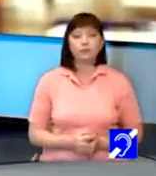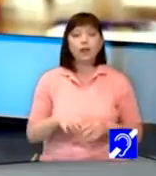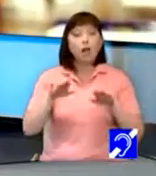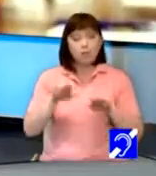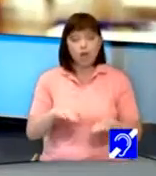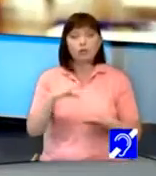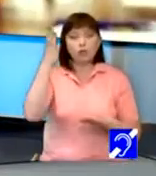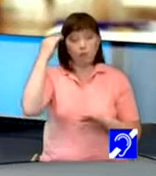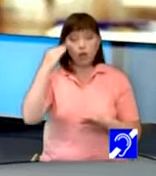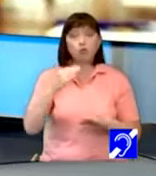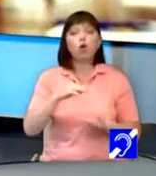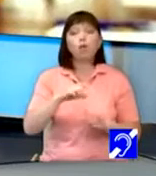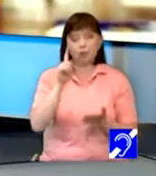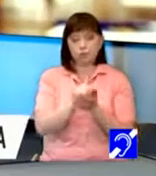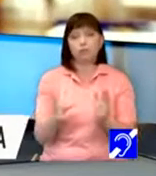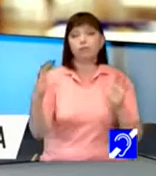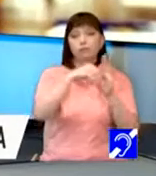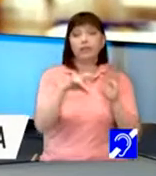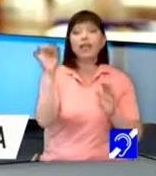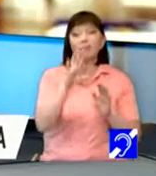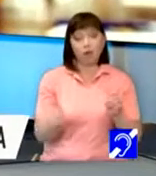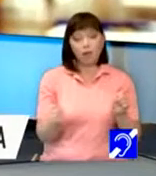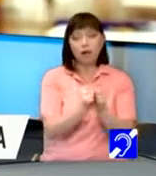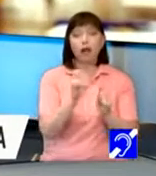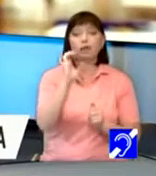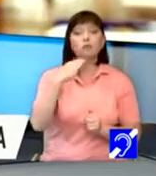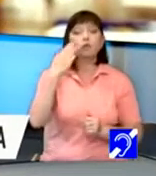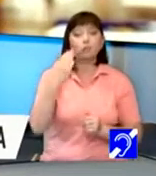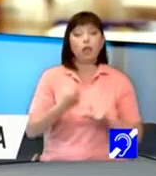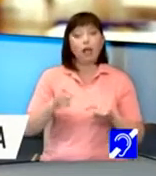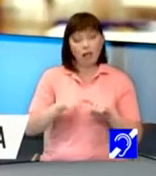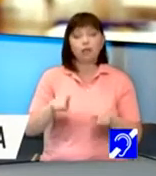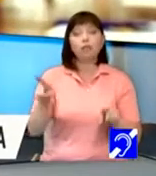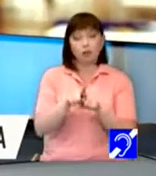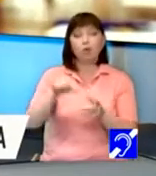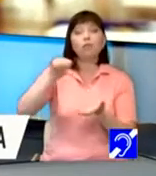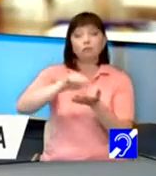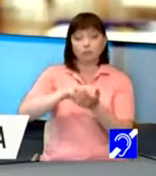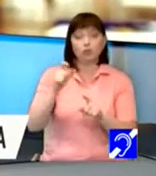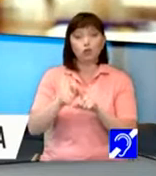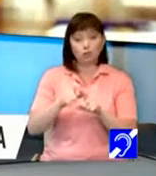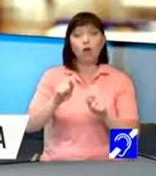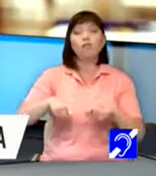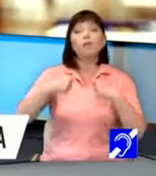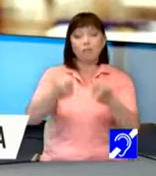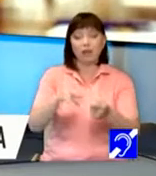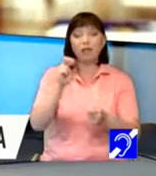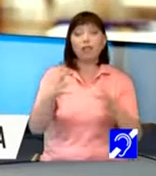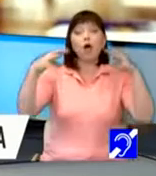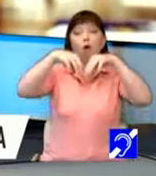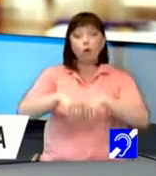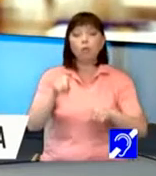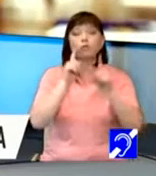Locul Republicii Moldova este în Uniunea Europeană alături de România. Acesta este mesajul transmis astăzi de la Chișinău în ședința